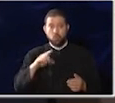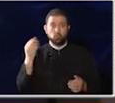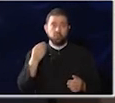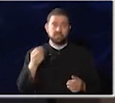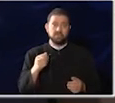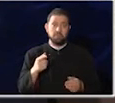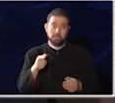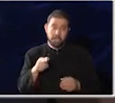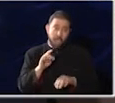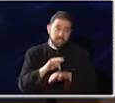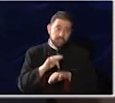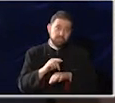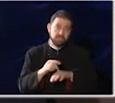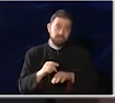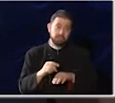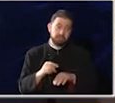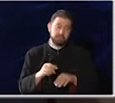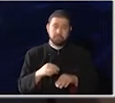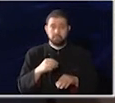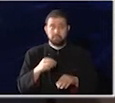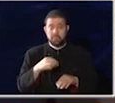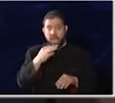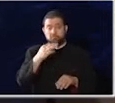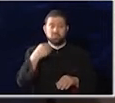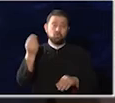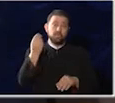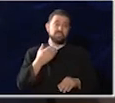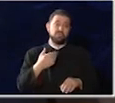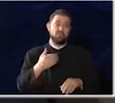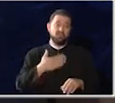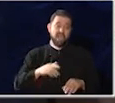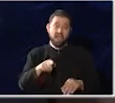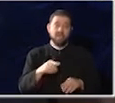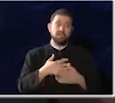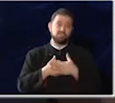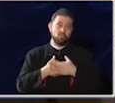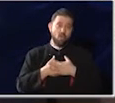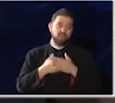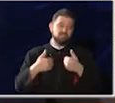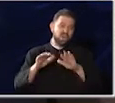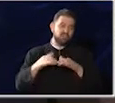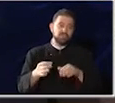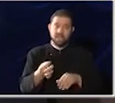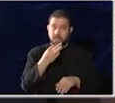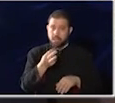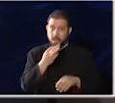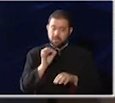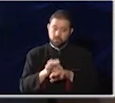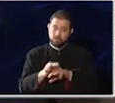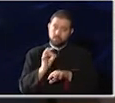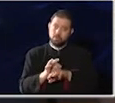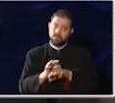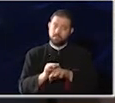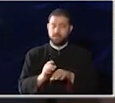Dumnezeu, ca el să, așa a simțit el că Dumnezeu vrea ca el să moară și el refuză orice tratament. Ei bine, în această